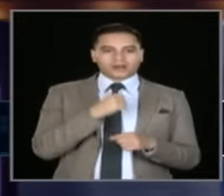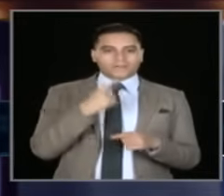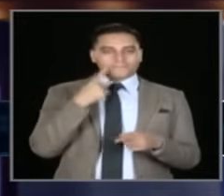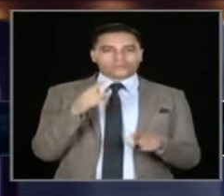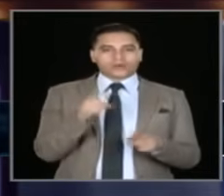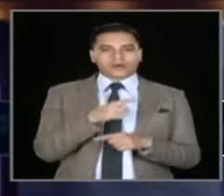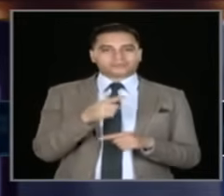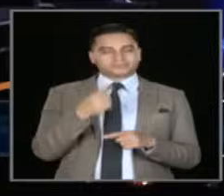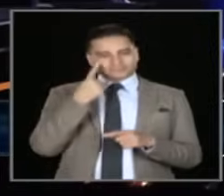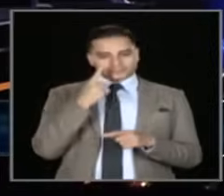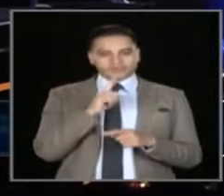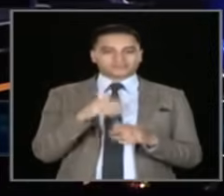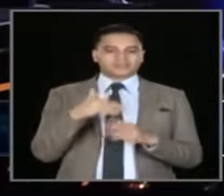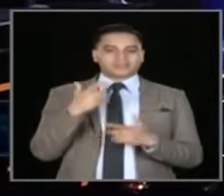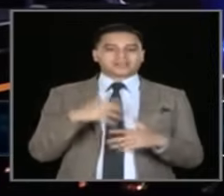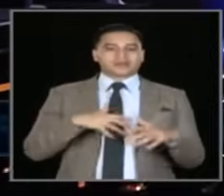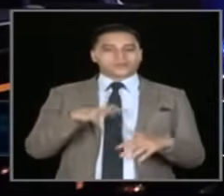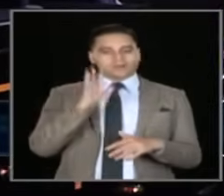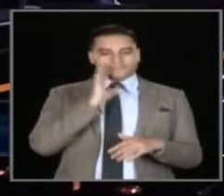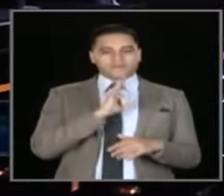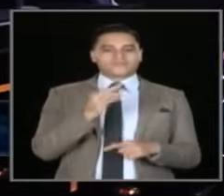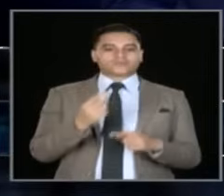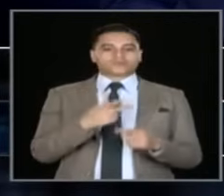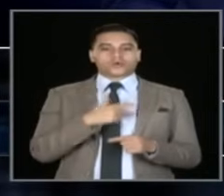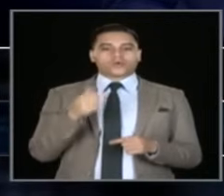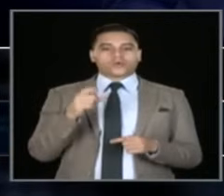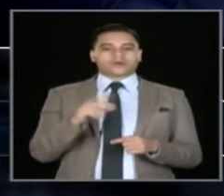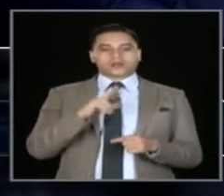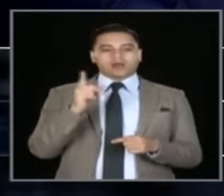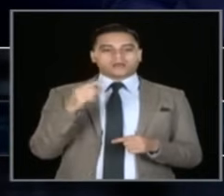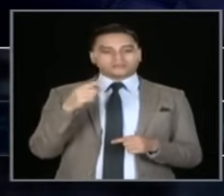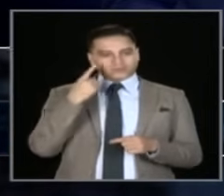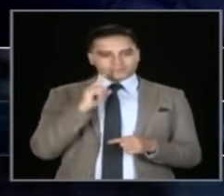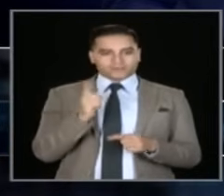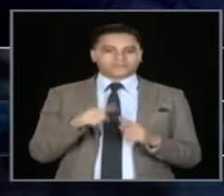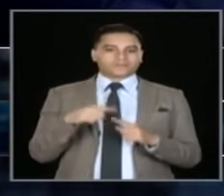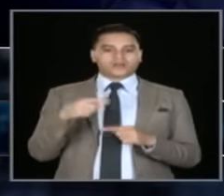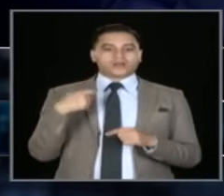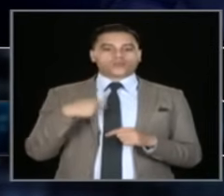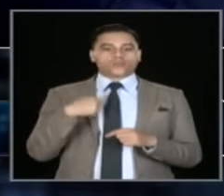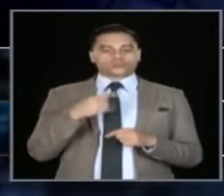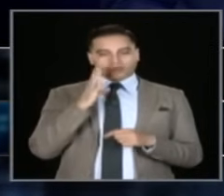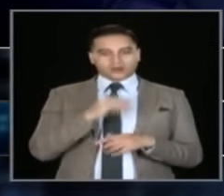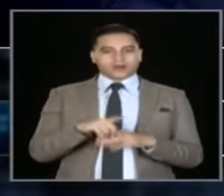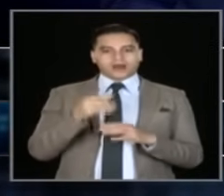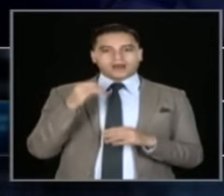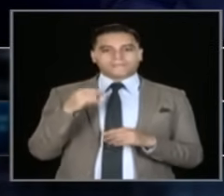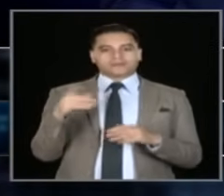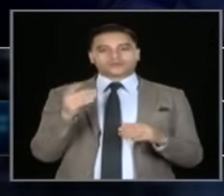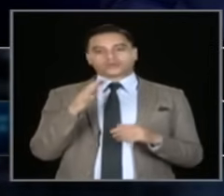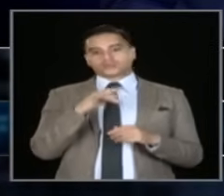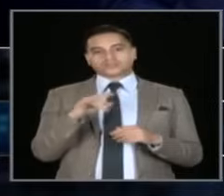باز. إلى أي دولة اسكندنافية تتبع جزيرة أولاند؟ اسكتلندا. غلط. ما الوزارة التي تولاها أحمد رشدي